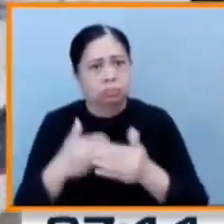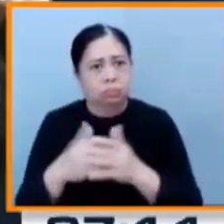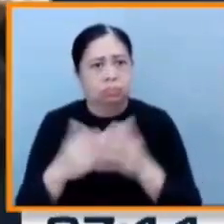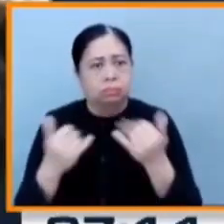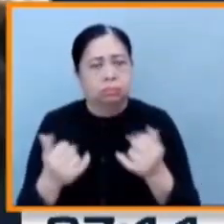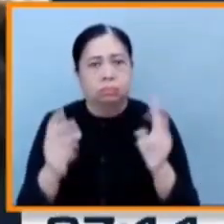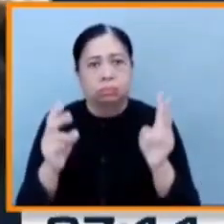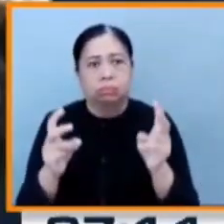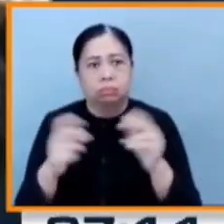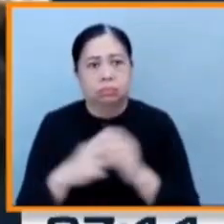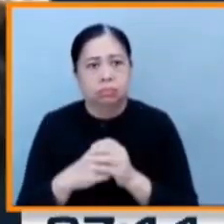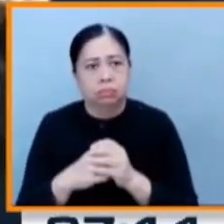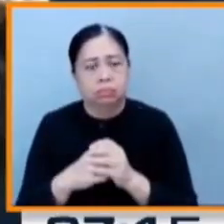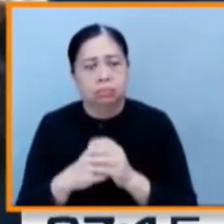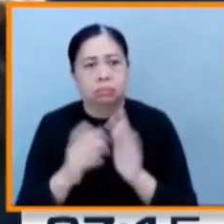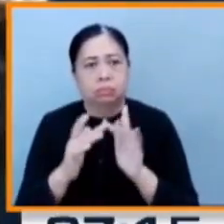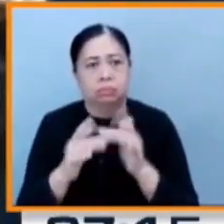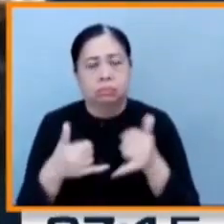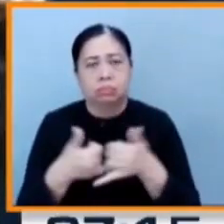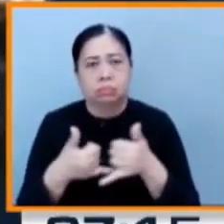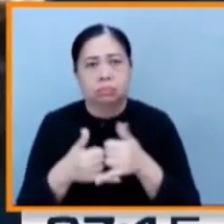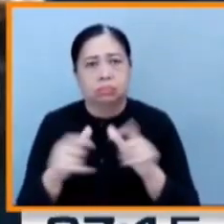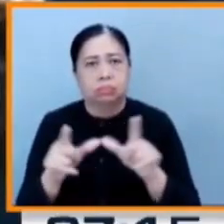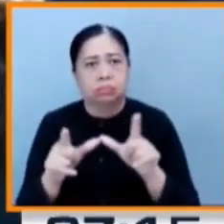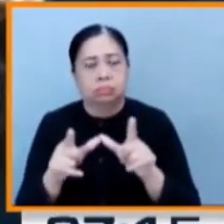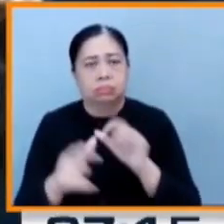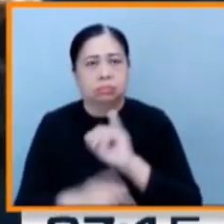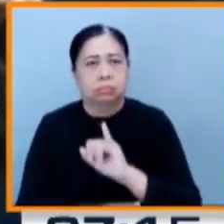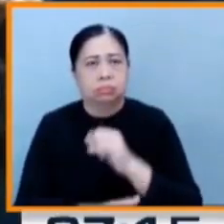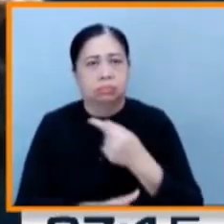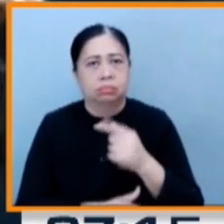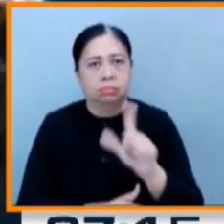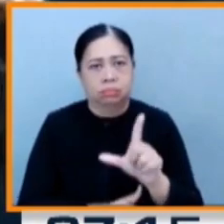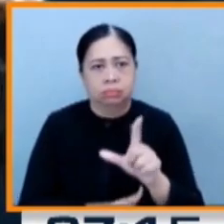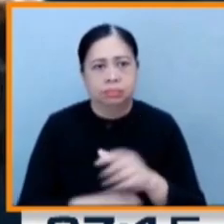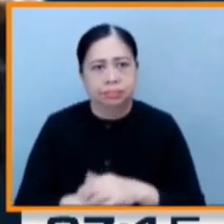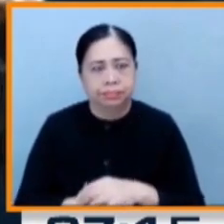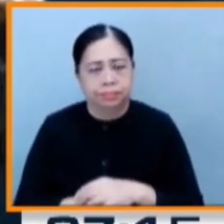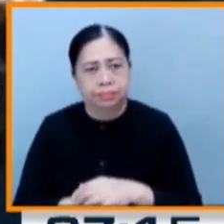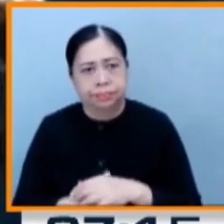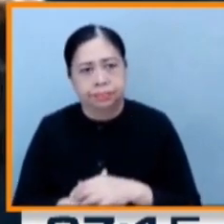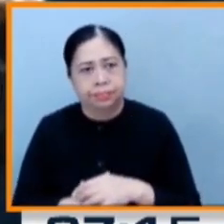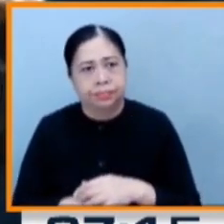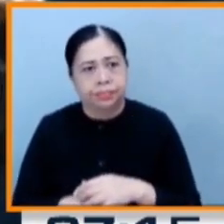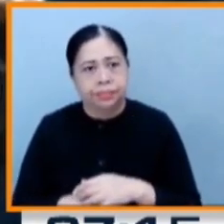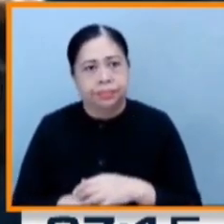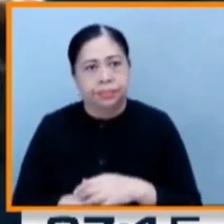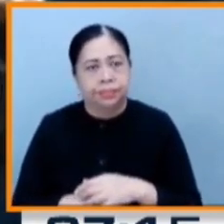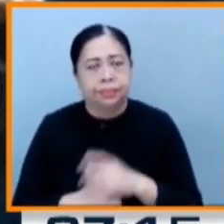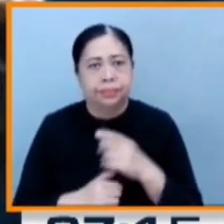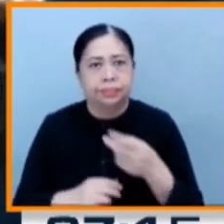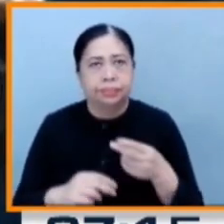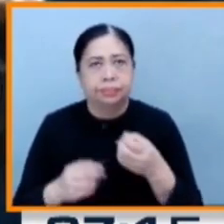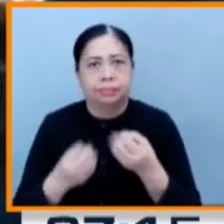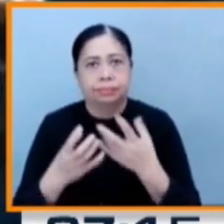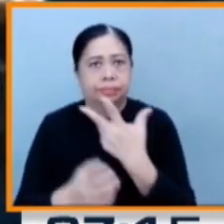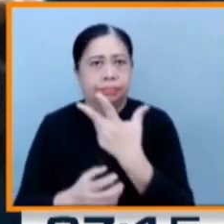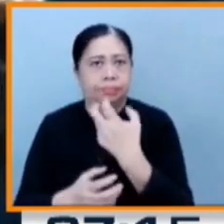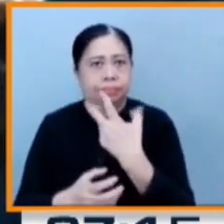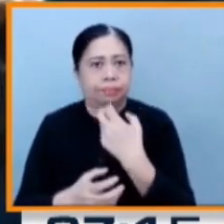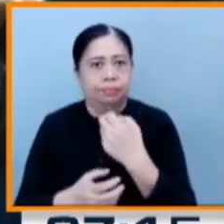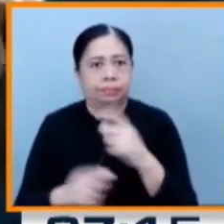nilang Internet Gaming Licensing o IGL. It said when it had close to 300 licenses